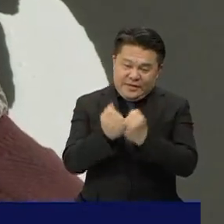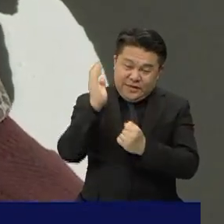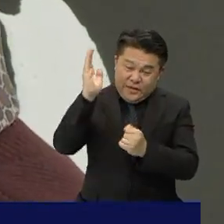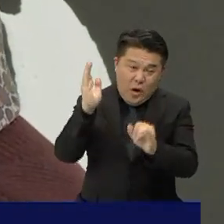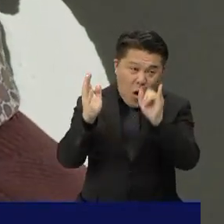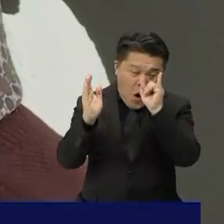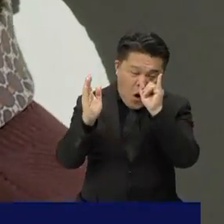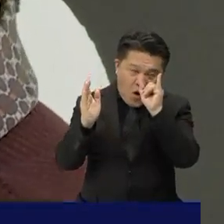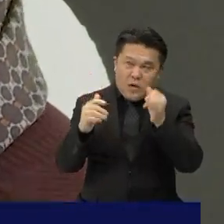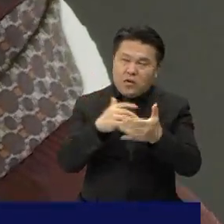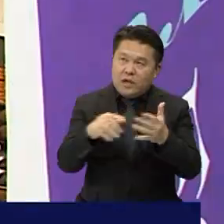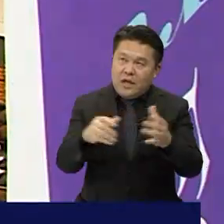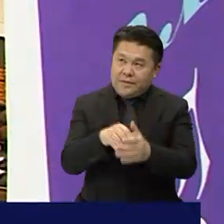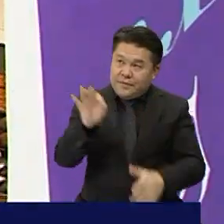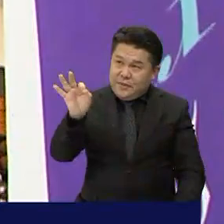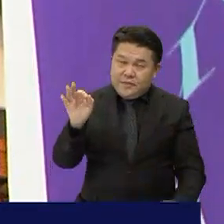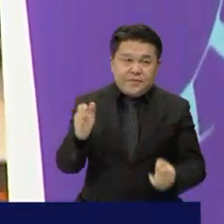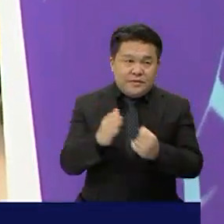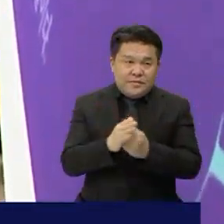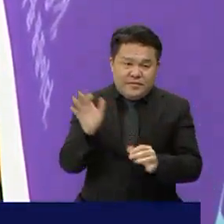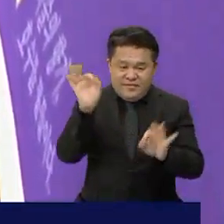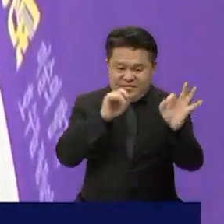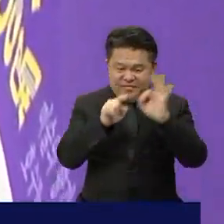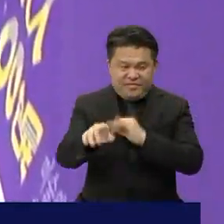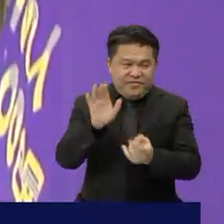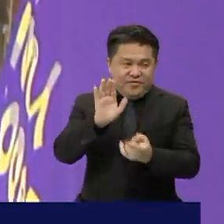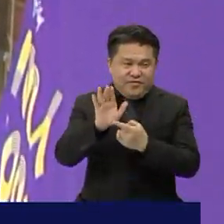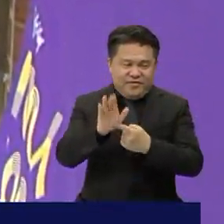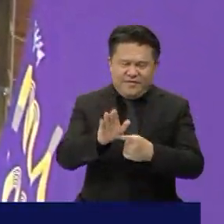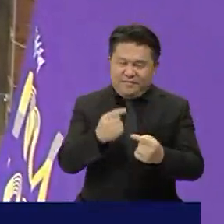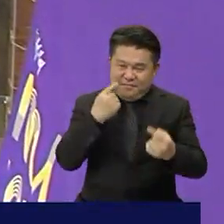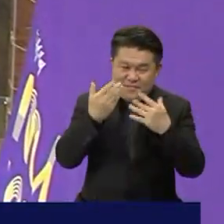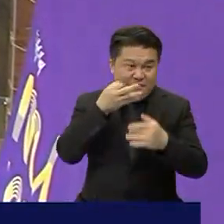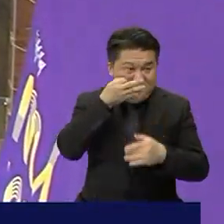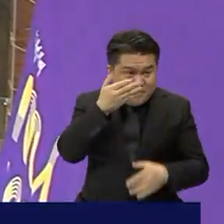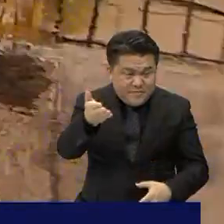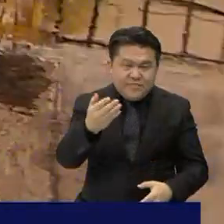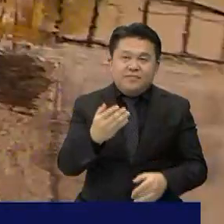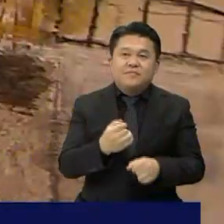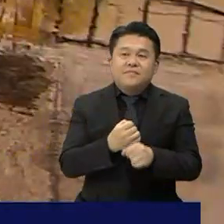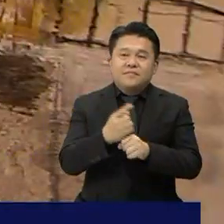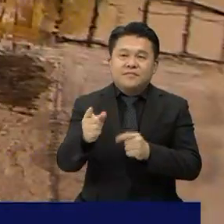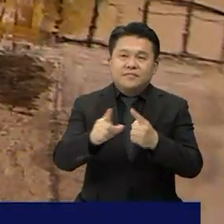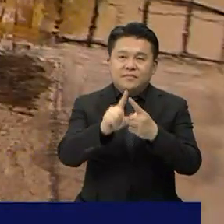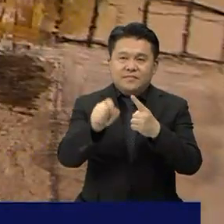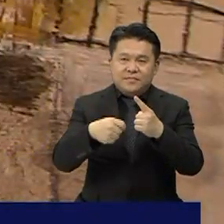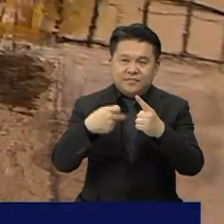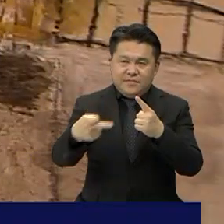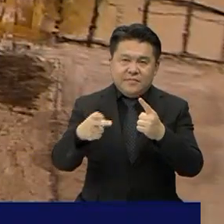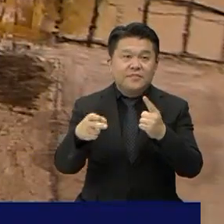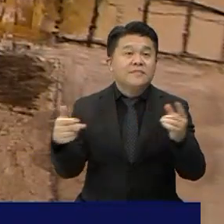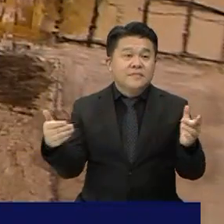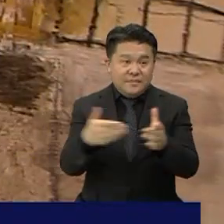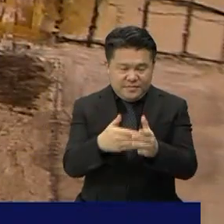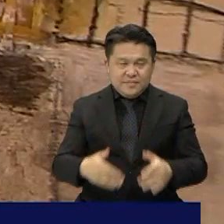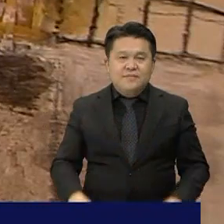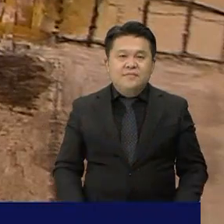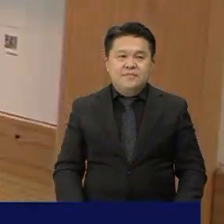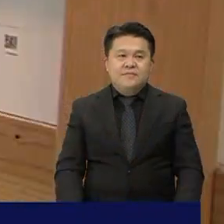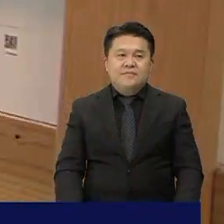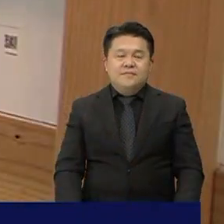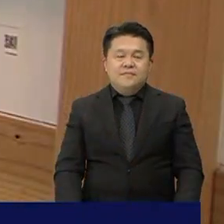돼 찾아가는 전시회의 진수를 보여줄 이번 기획전은 내년 1월 12일까지 계속됩니다.